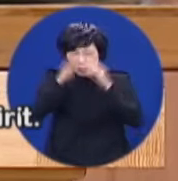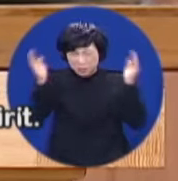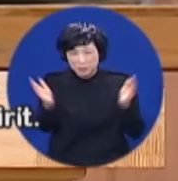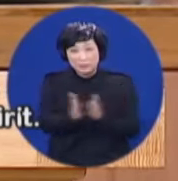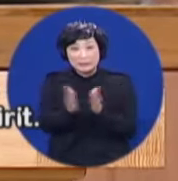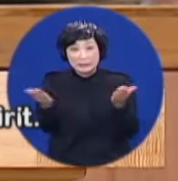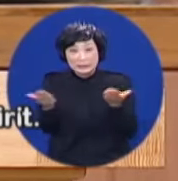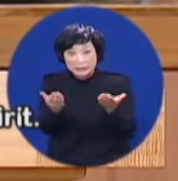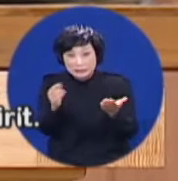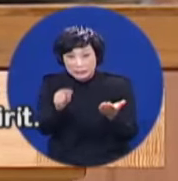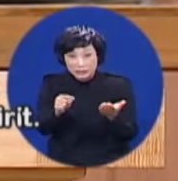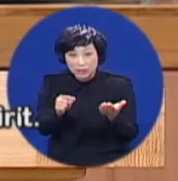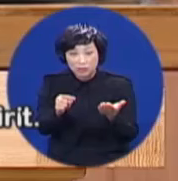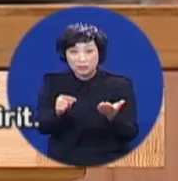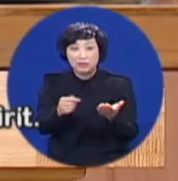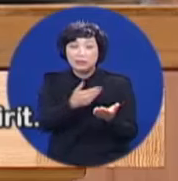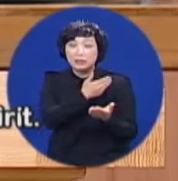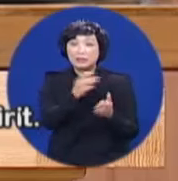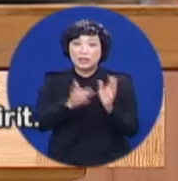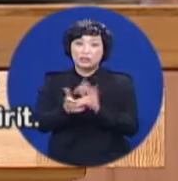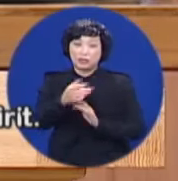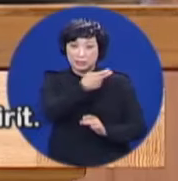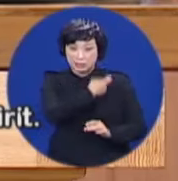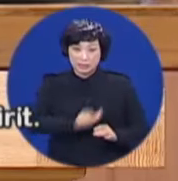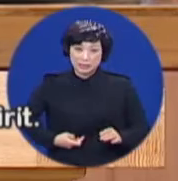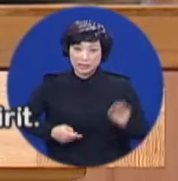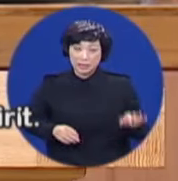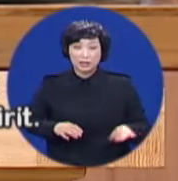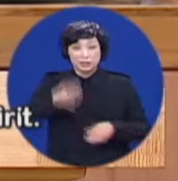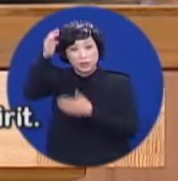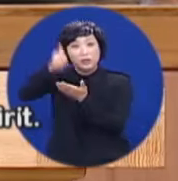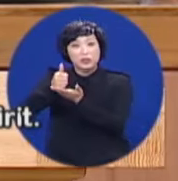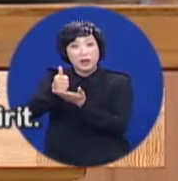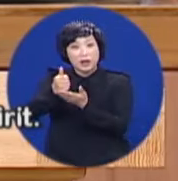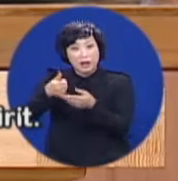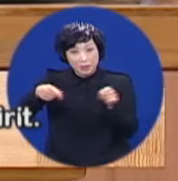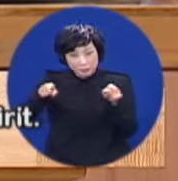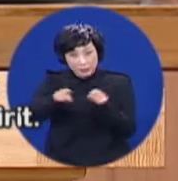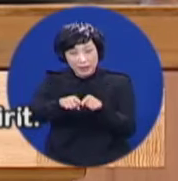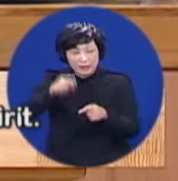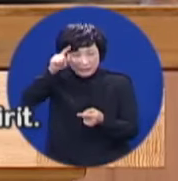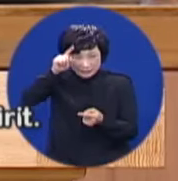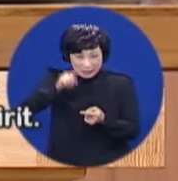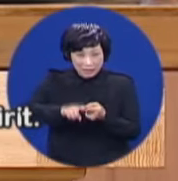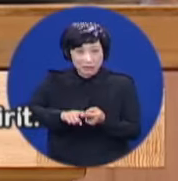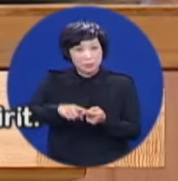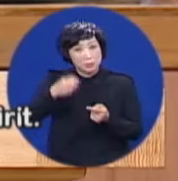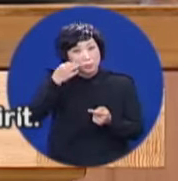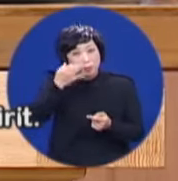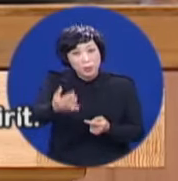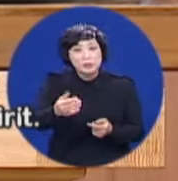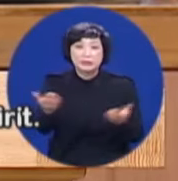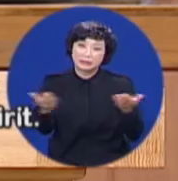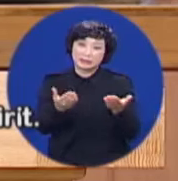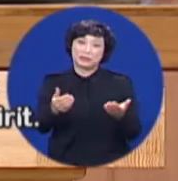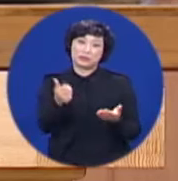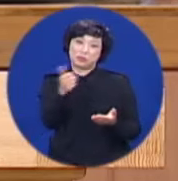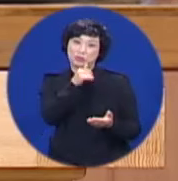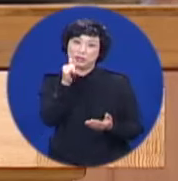생애를 사도들이 성령으로 그대로 재현한 생생한